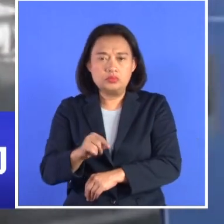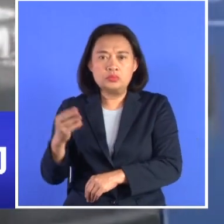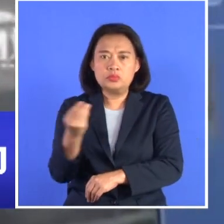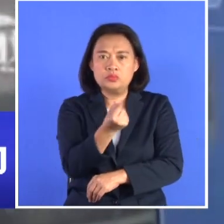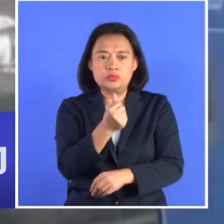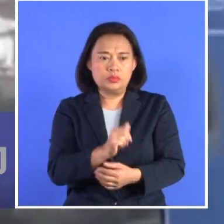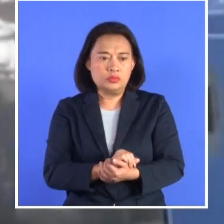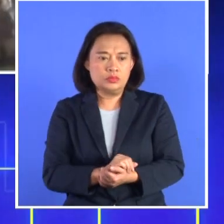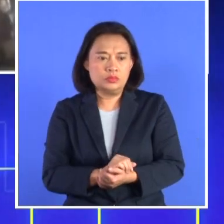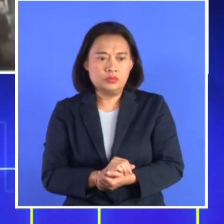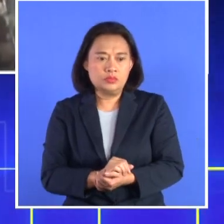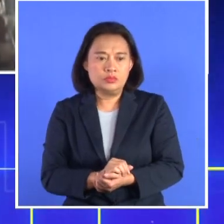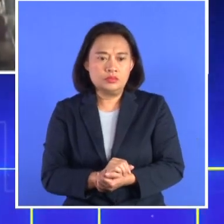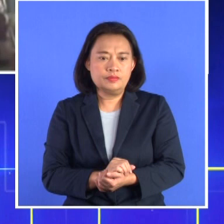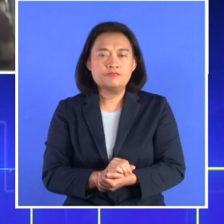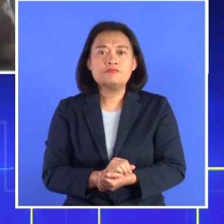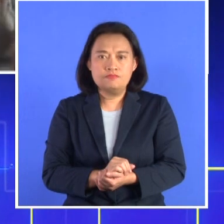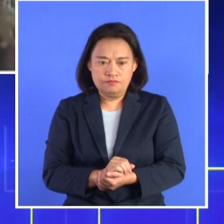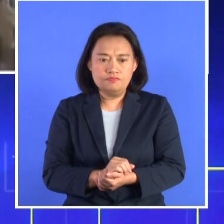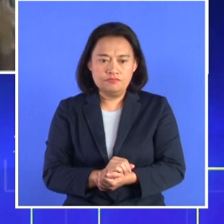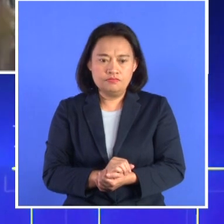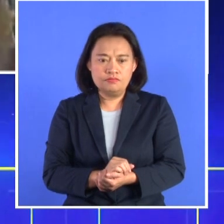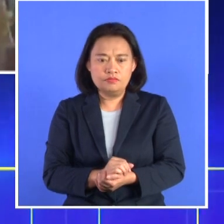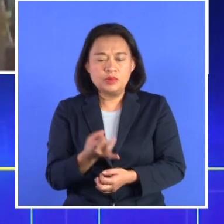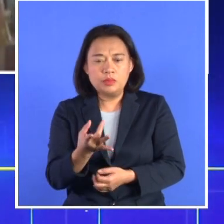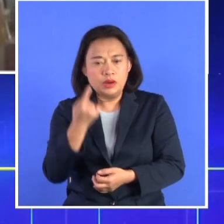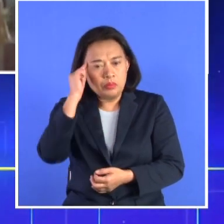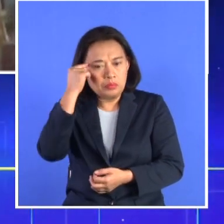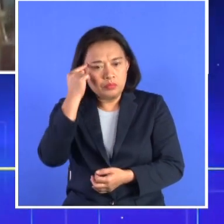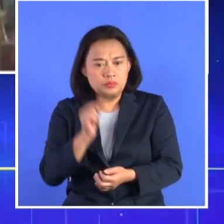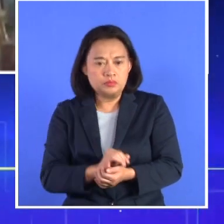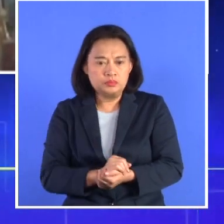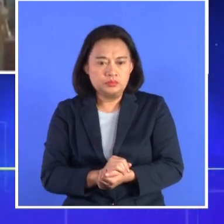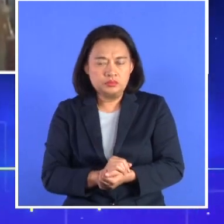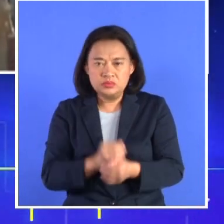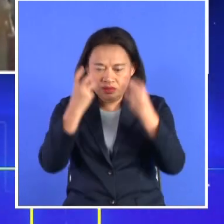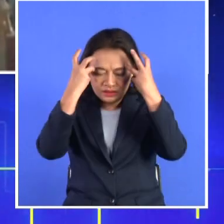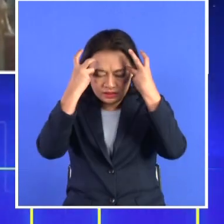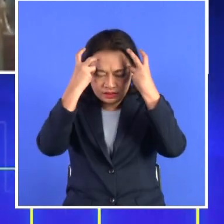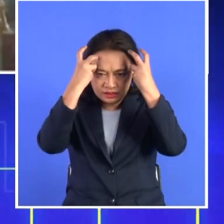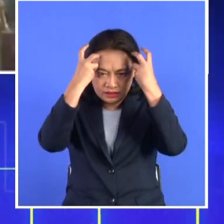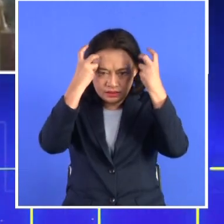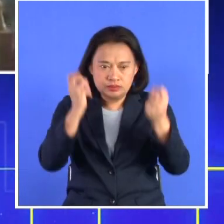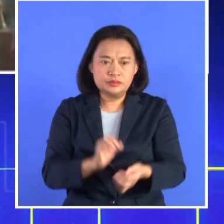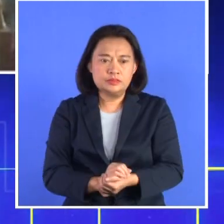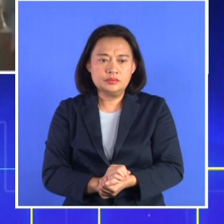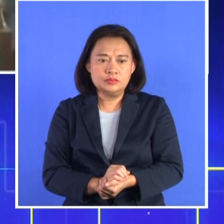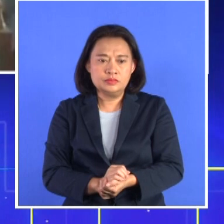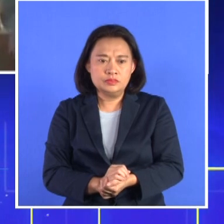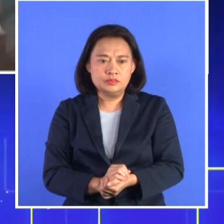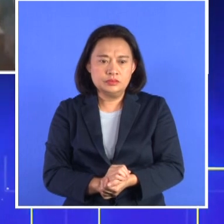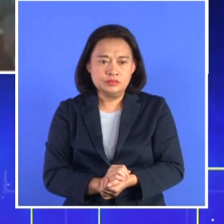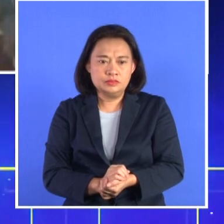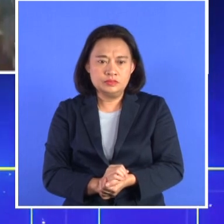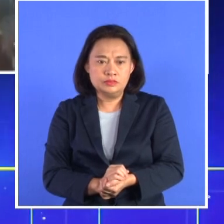ๆๆๆนะครับเนี่ยเอ้ดูๆๆเป็นเพราะอะไรไม่ทราบนะครับมันคลั่งมันเครียดเนาเครียดเอ่อเครียดเป็นอะไรก็ไม่รู้ล่ะคไป